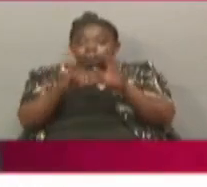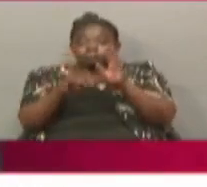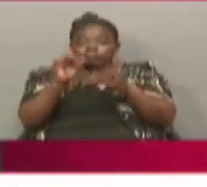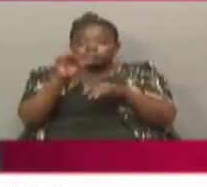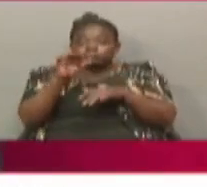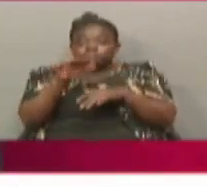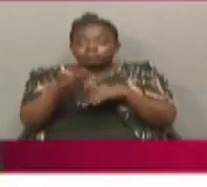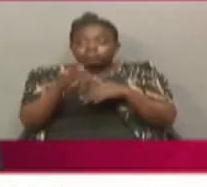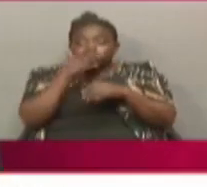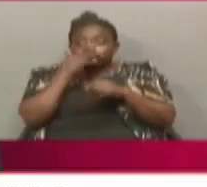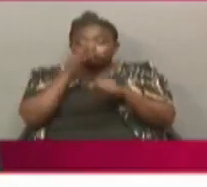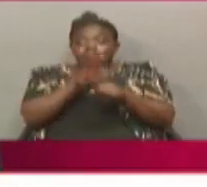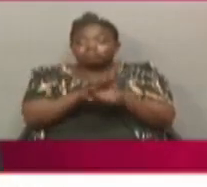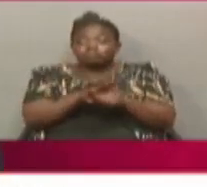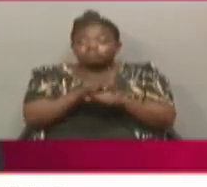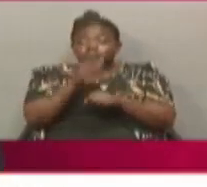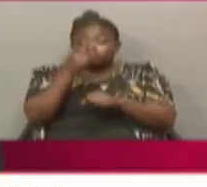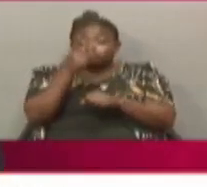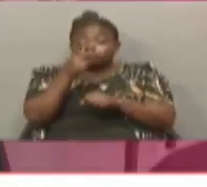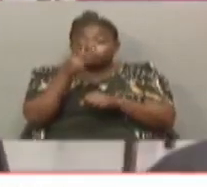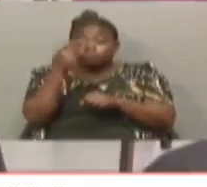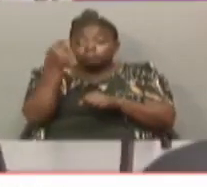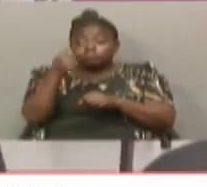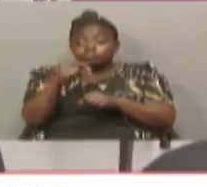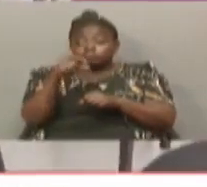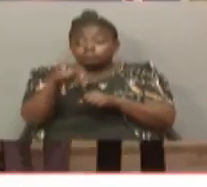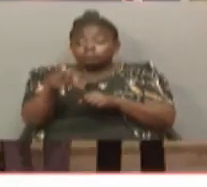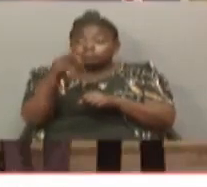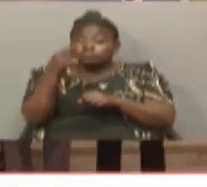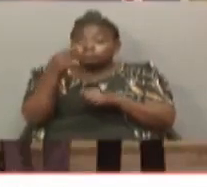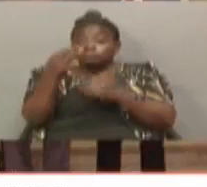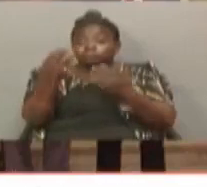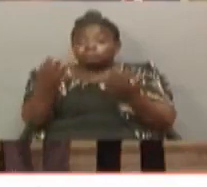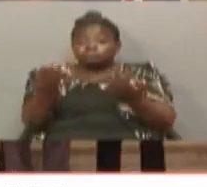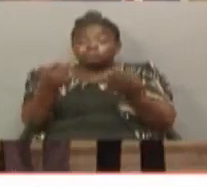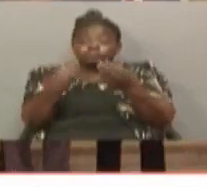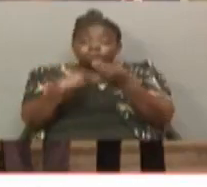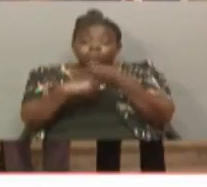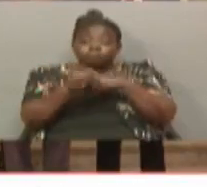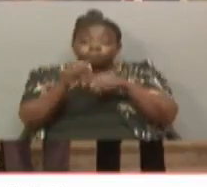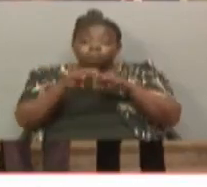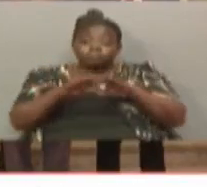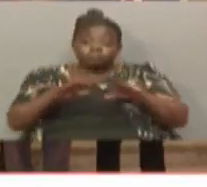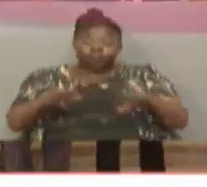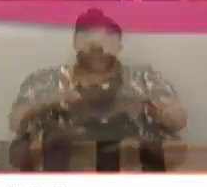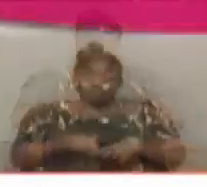obukadde bwa ddoola 2 n'ekitundu mu mago by'ensimbi ogujja bagula ettaka lino.